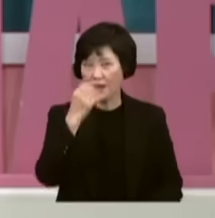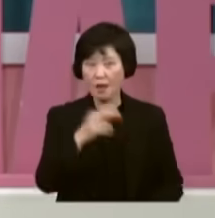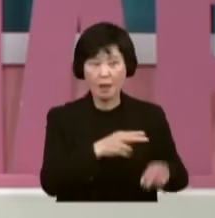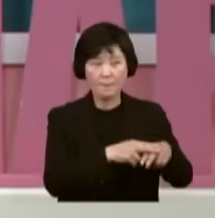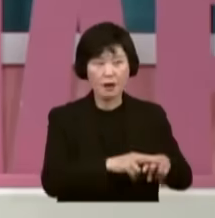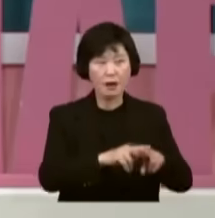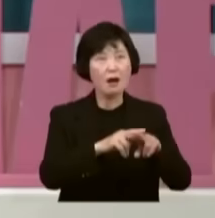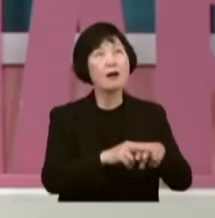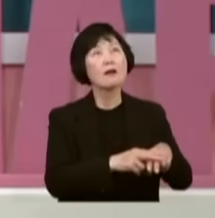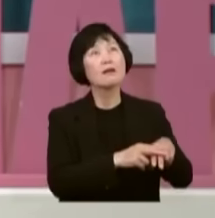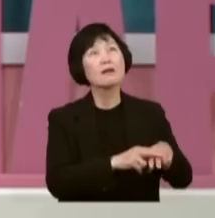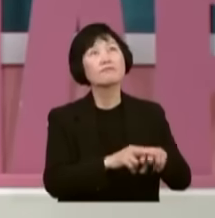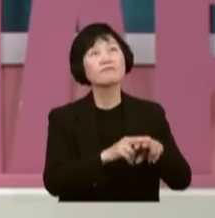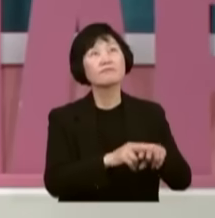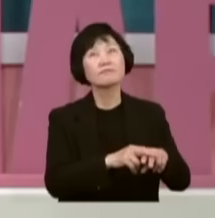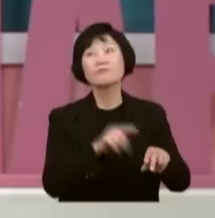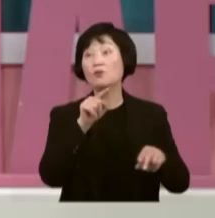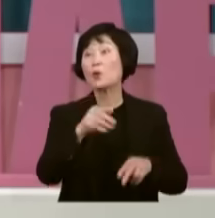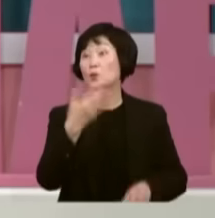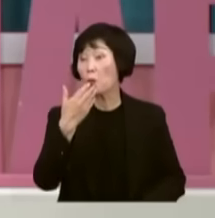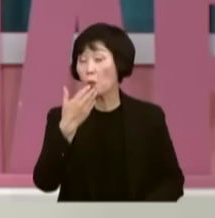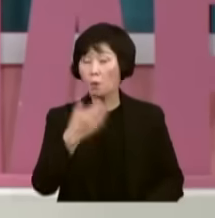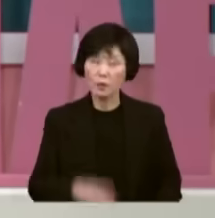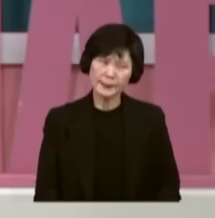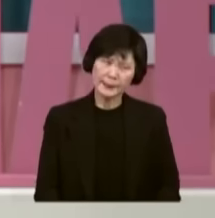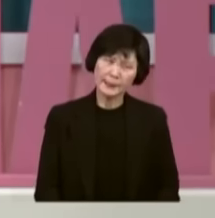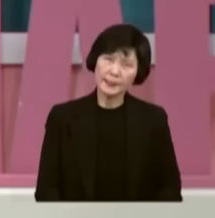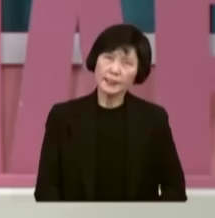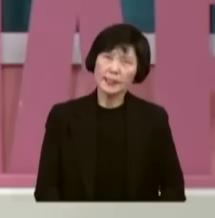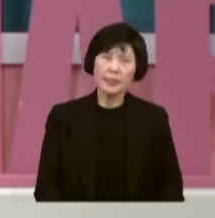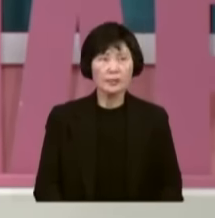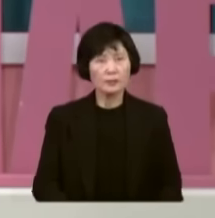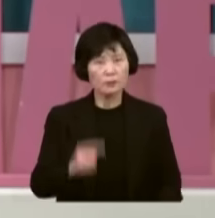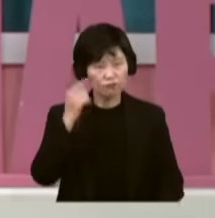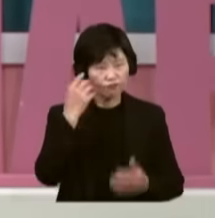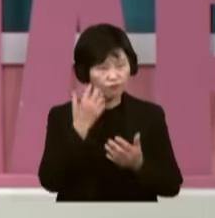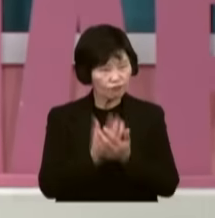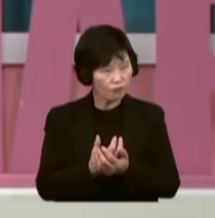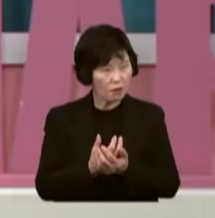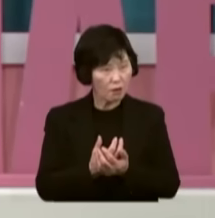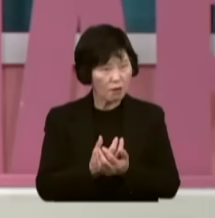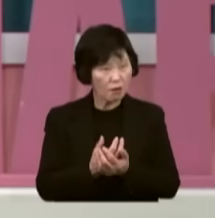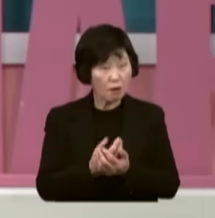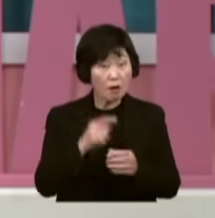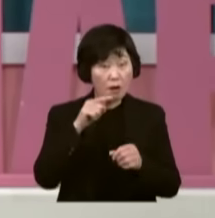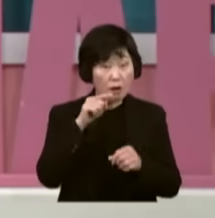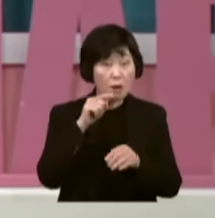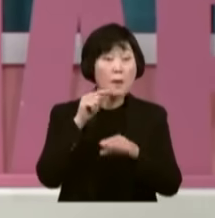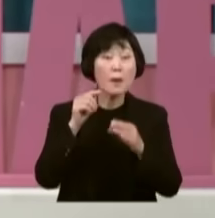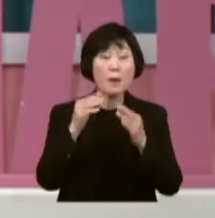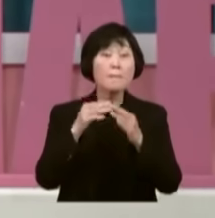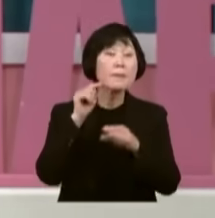딱 오는 느낌이 뭔가 다르다. 그래서 그 충격적인 이야기 나가 사 먹어 뭐 이렇게